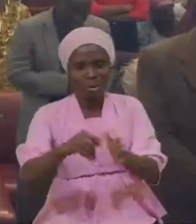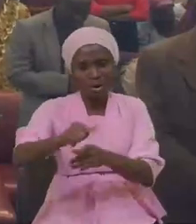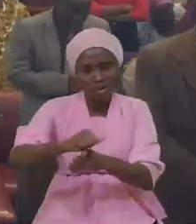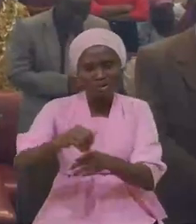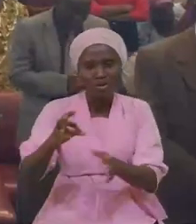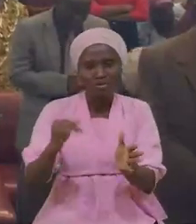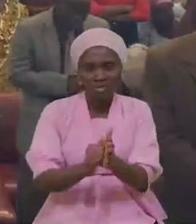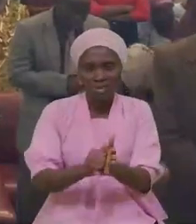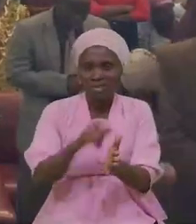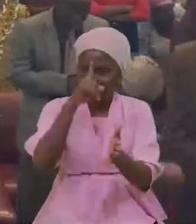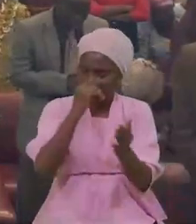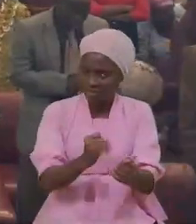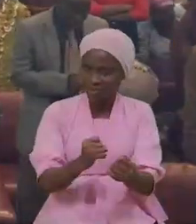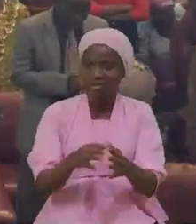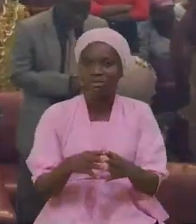foi.